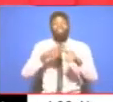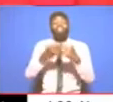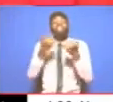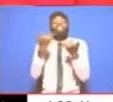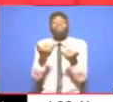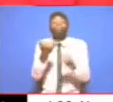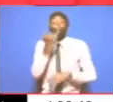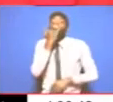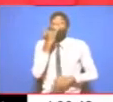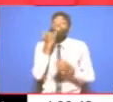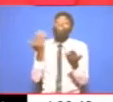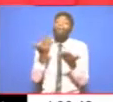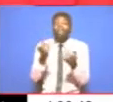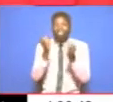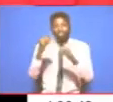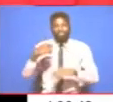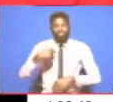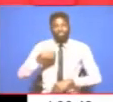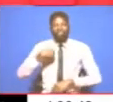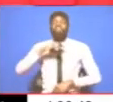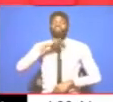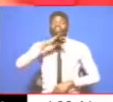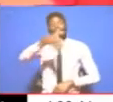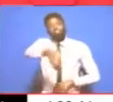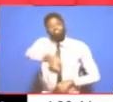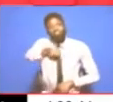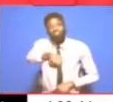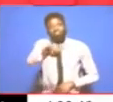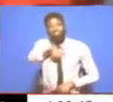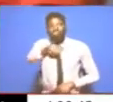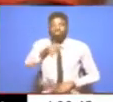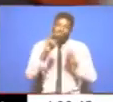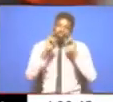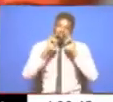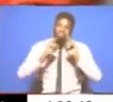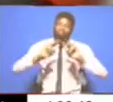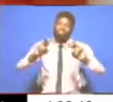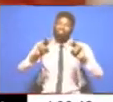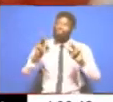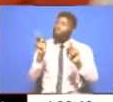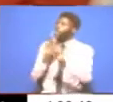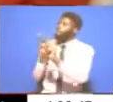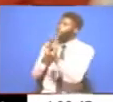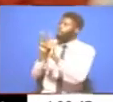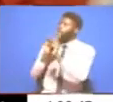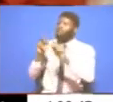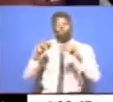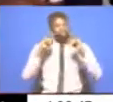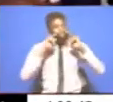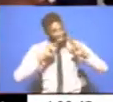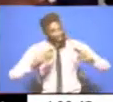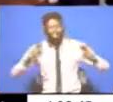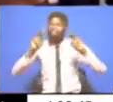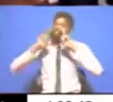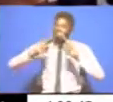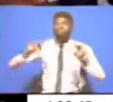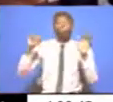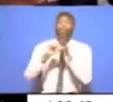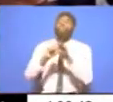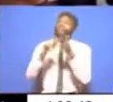mimi nikirushia ndugu yangu mkono nimwambie amani, amani, amani? Kuna ubaya